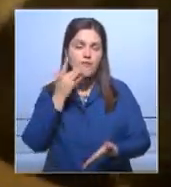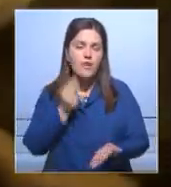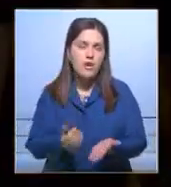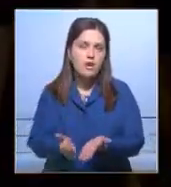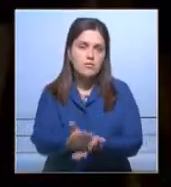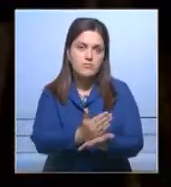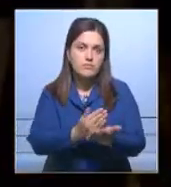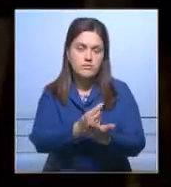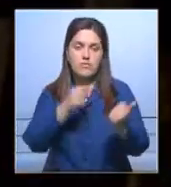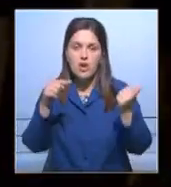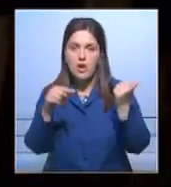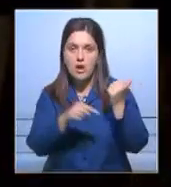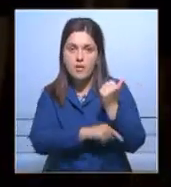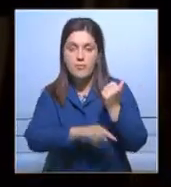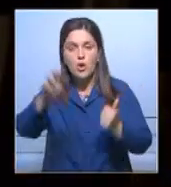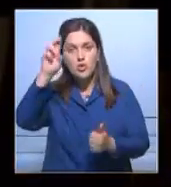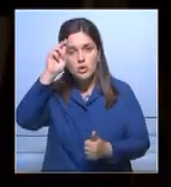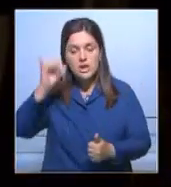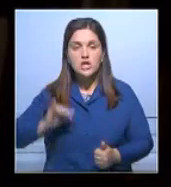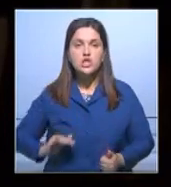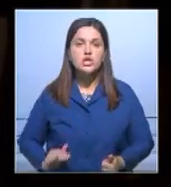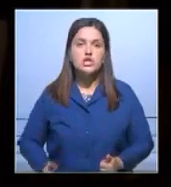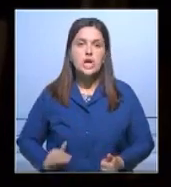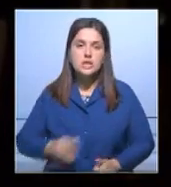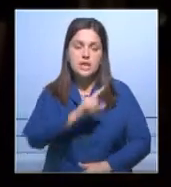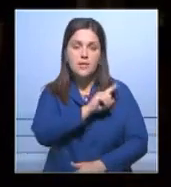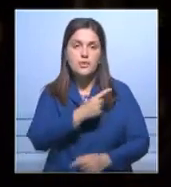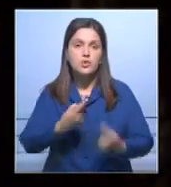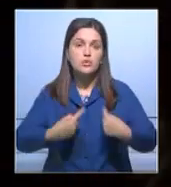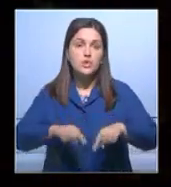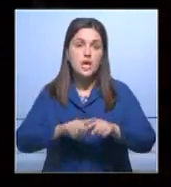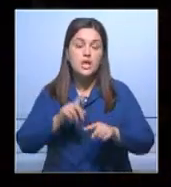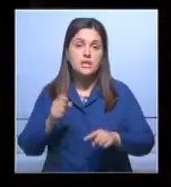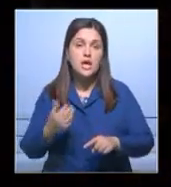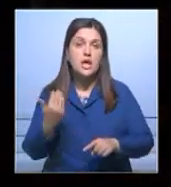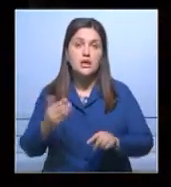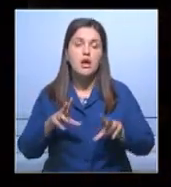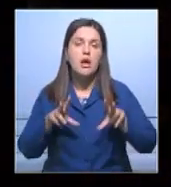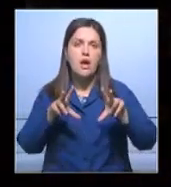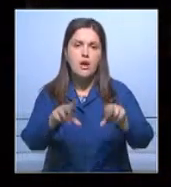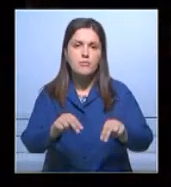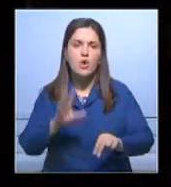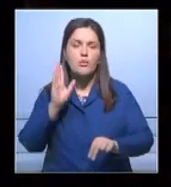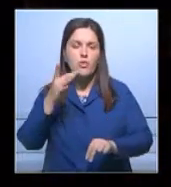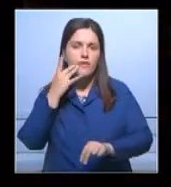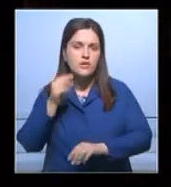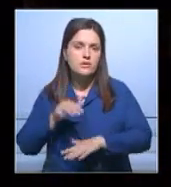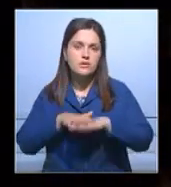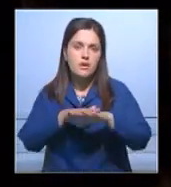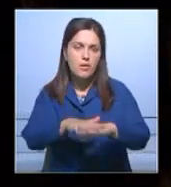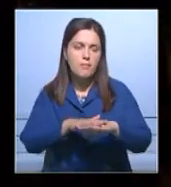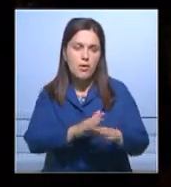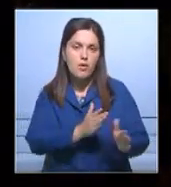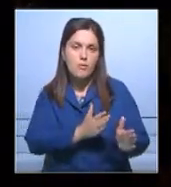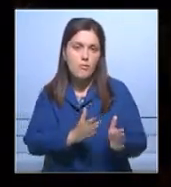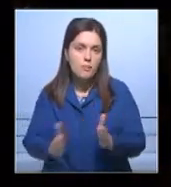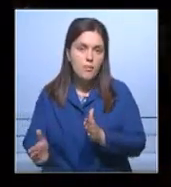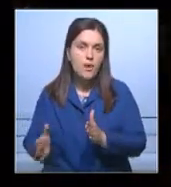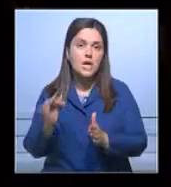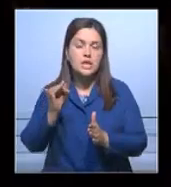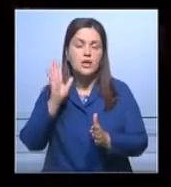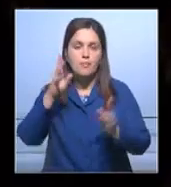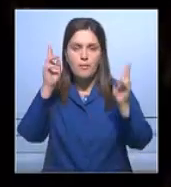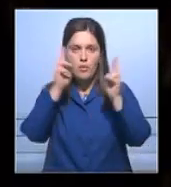системными поборами с государственных и частных медучреждений. А за это обещали беспрерывное финансирование и общее покровительство